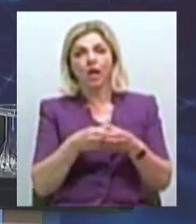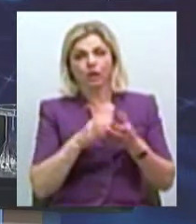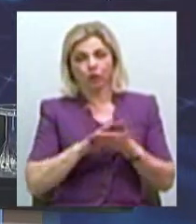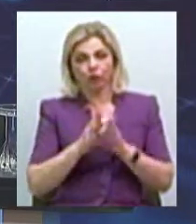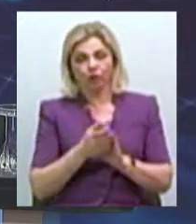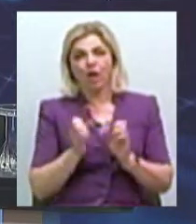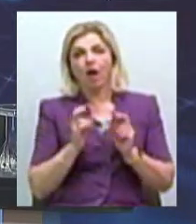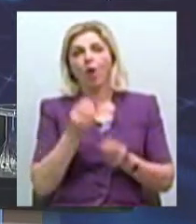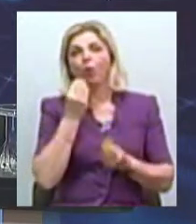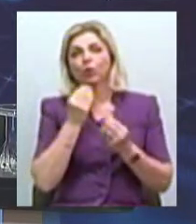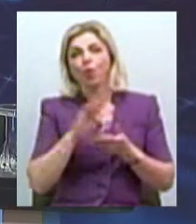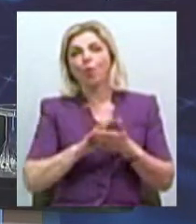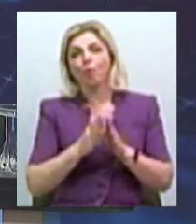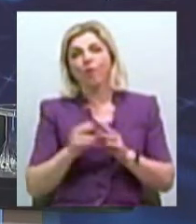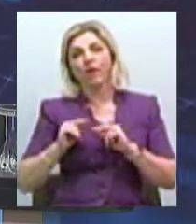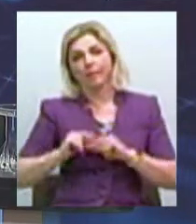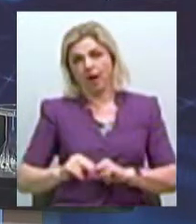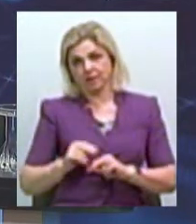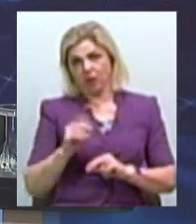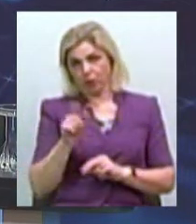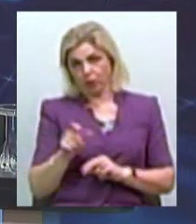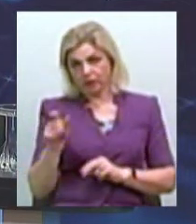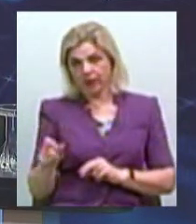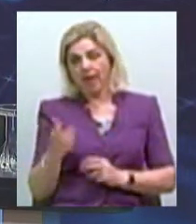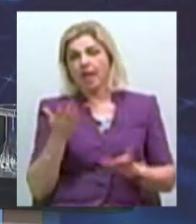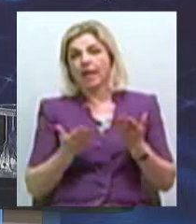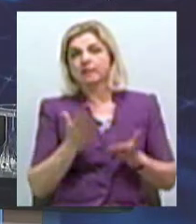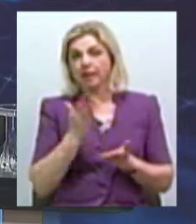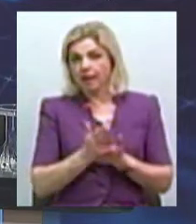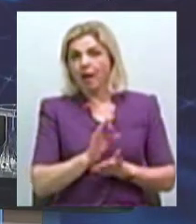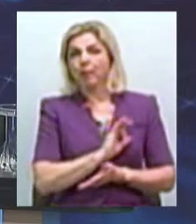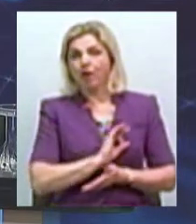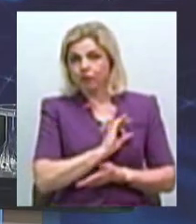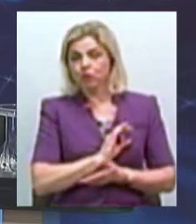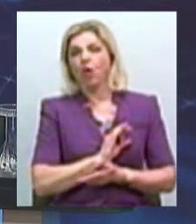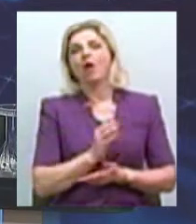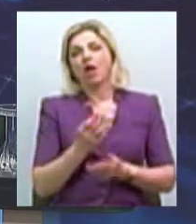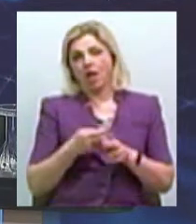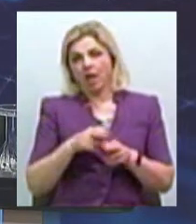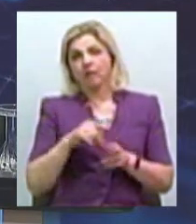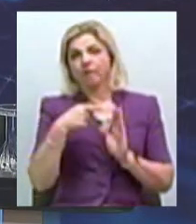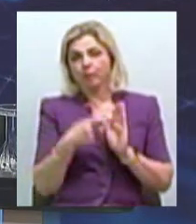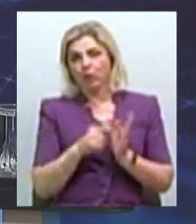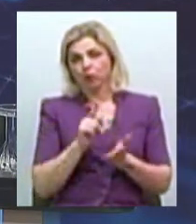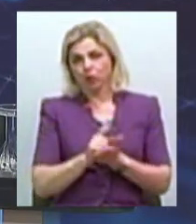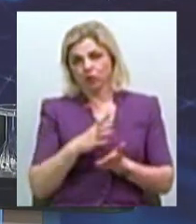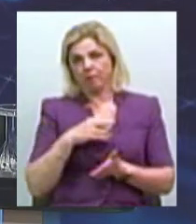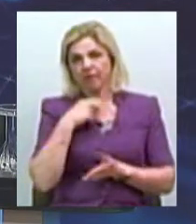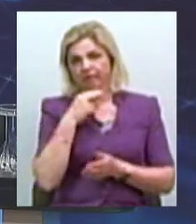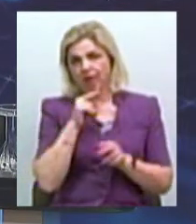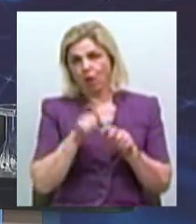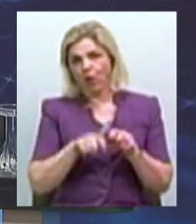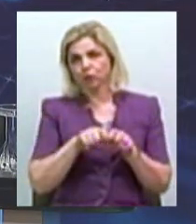праці найманих працівників і так далі. І якщо є профспілка, яка це питання тримає на контролі, ну, то відповідно і найманим працівникам,